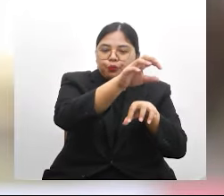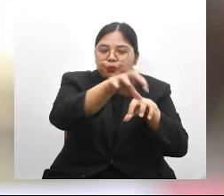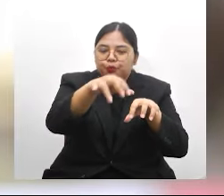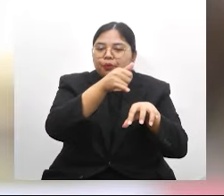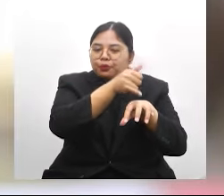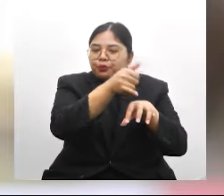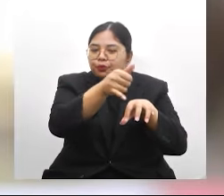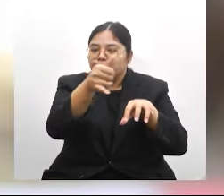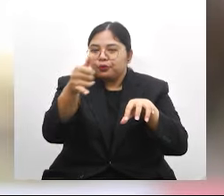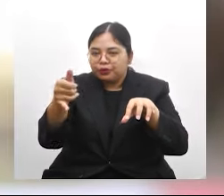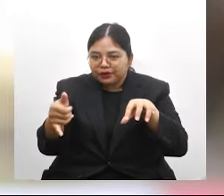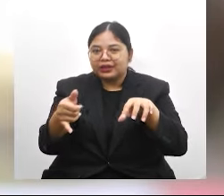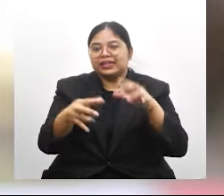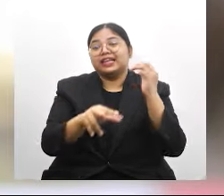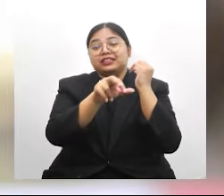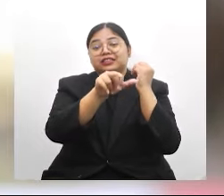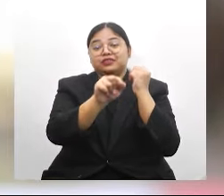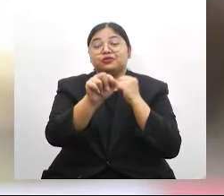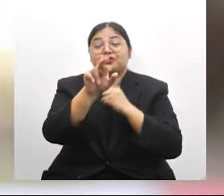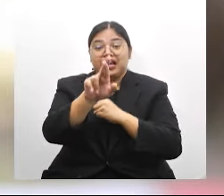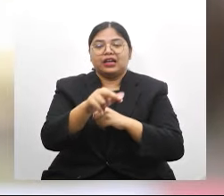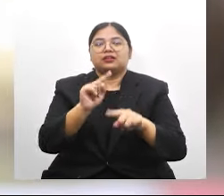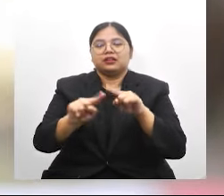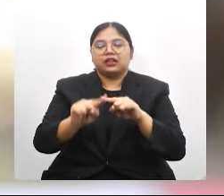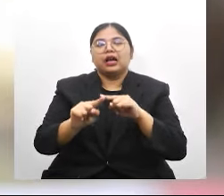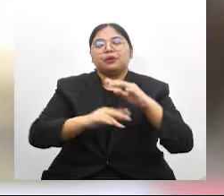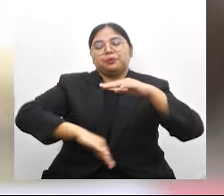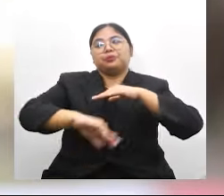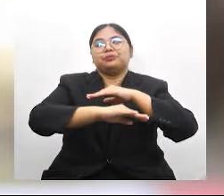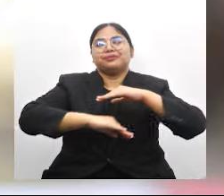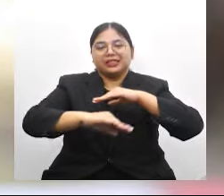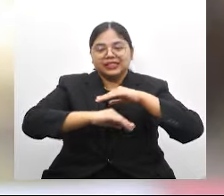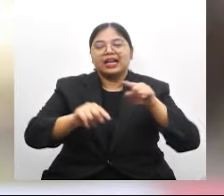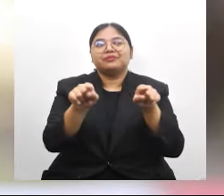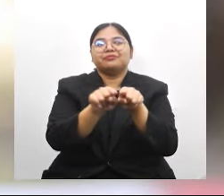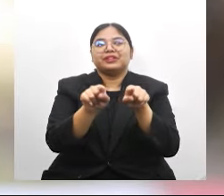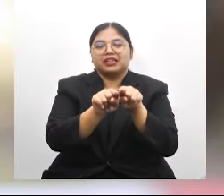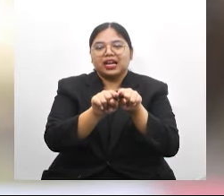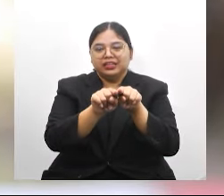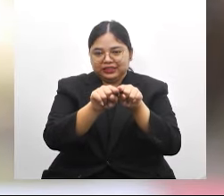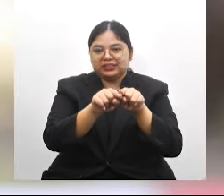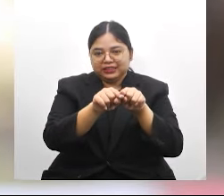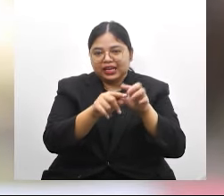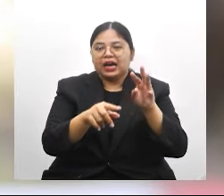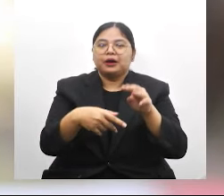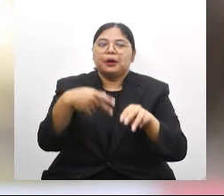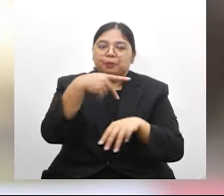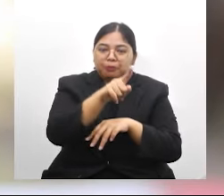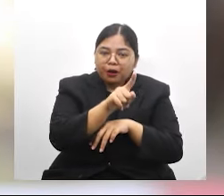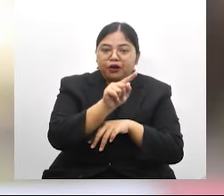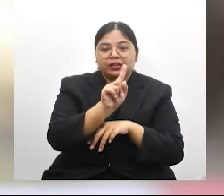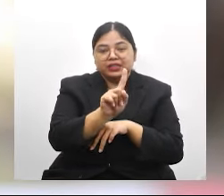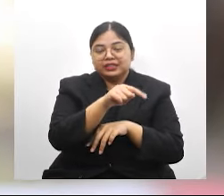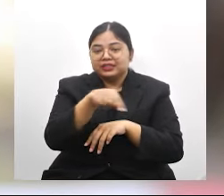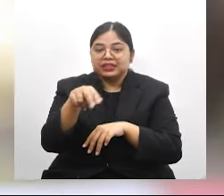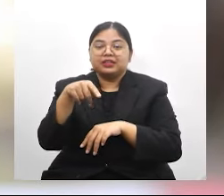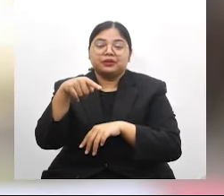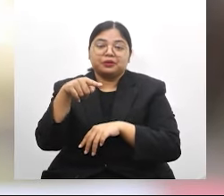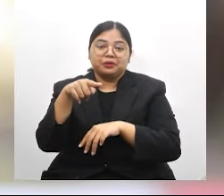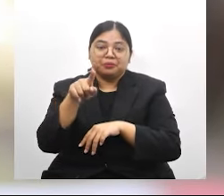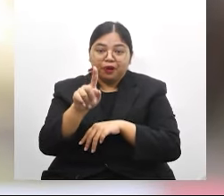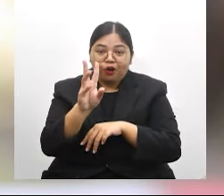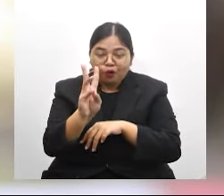เทพพิทักษ์นะคะซึ่งซึ่งเราก็จะเริ่มปูพื้นฐานไปด้วยกันก็คือจากประถมศึกษาแล้วก็เข้ามาที่มัธยมจากมัธยมก็ไปที่ระดับ